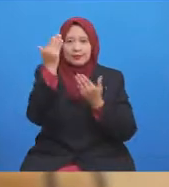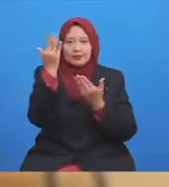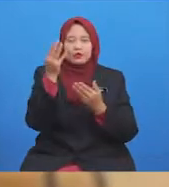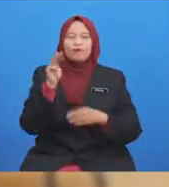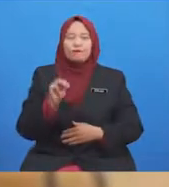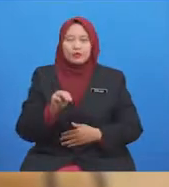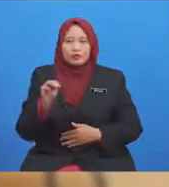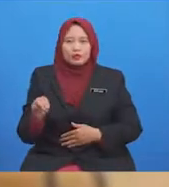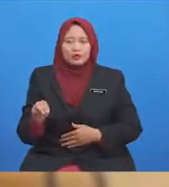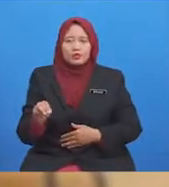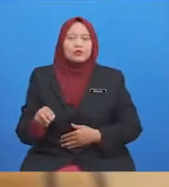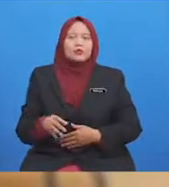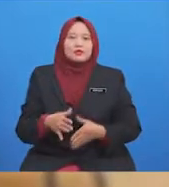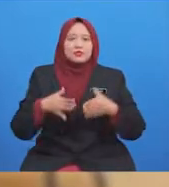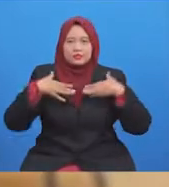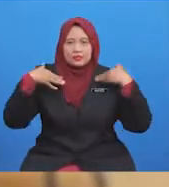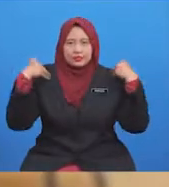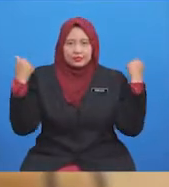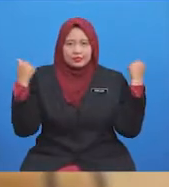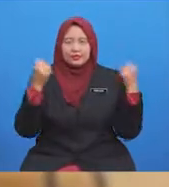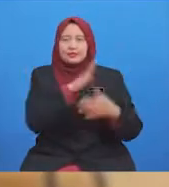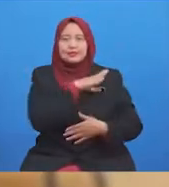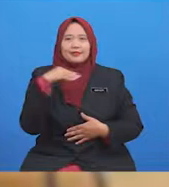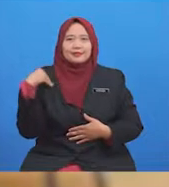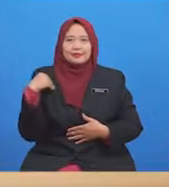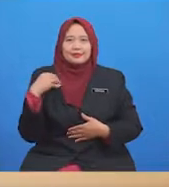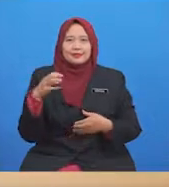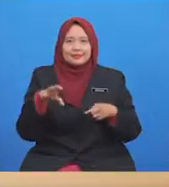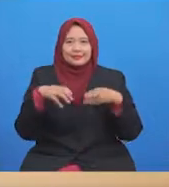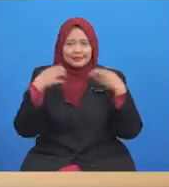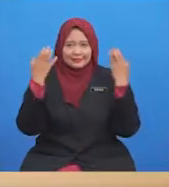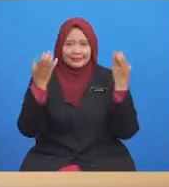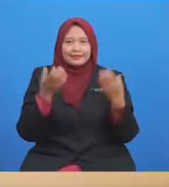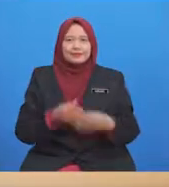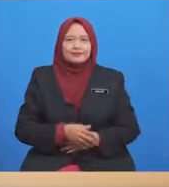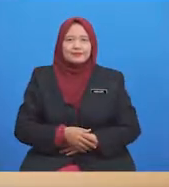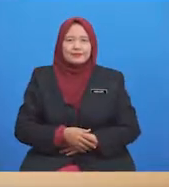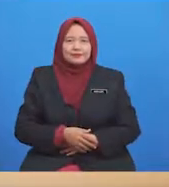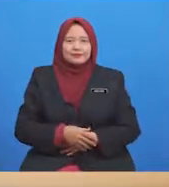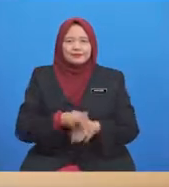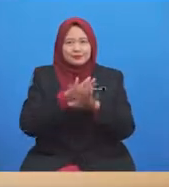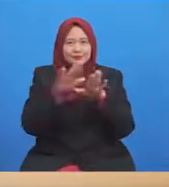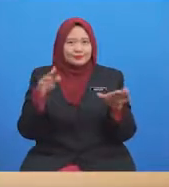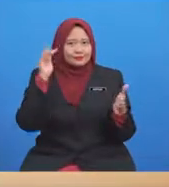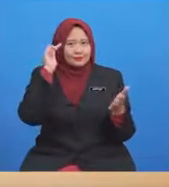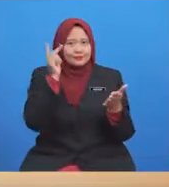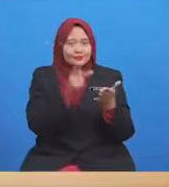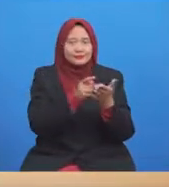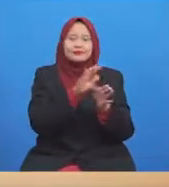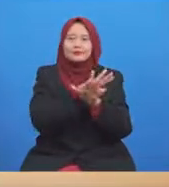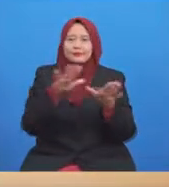sentiasa dalam keadaan sihat dan ceria. Tak kenal maka tak